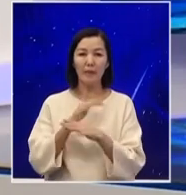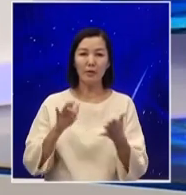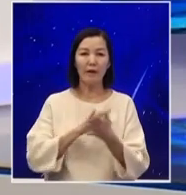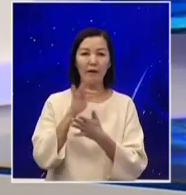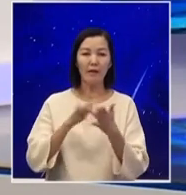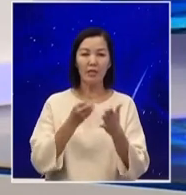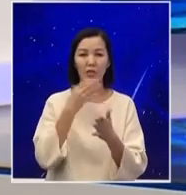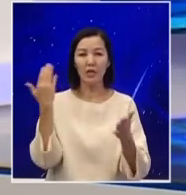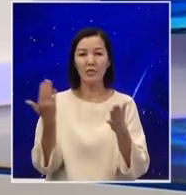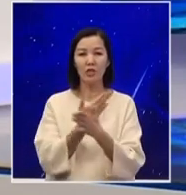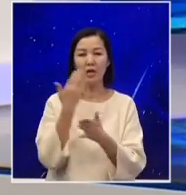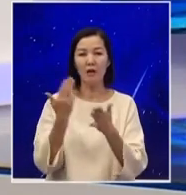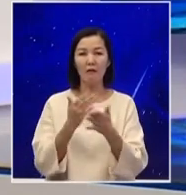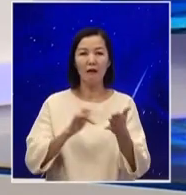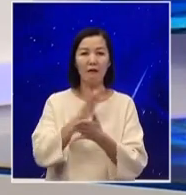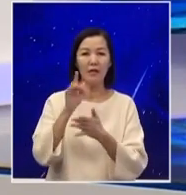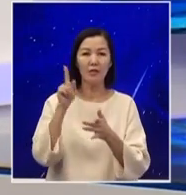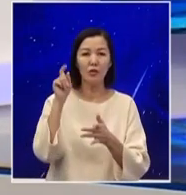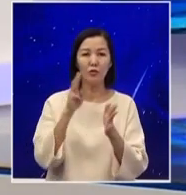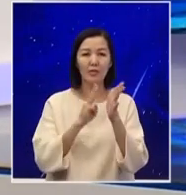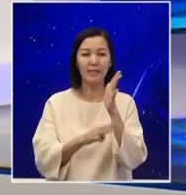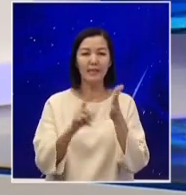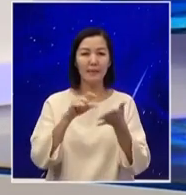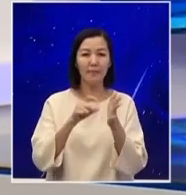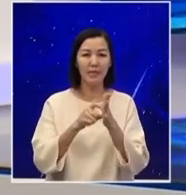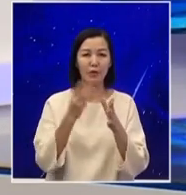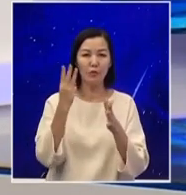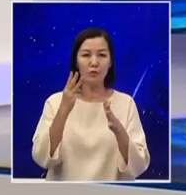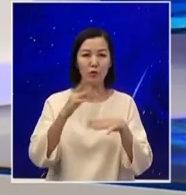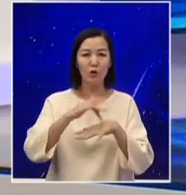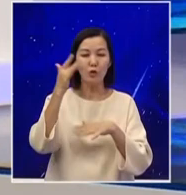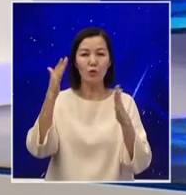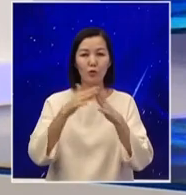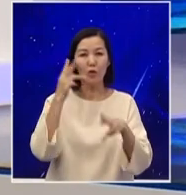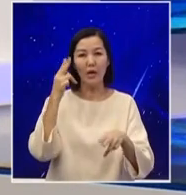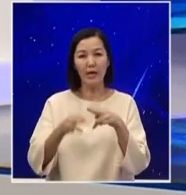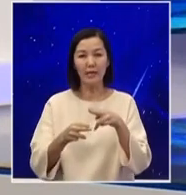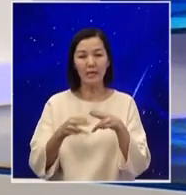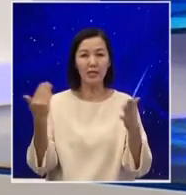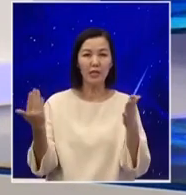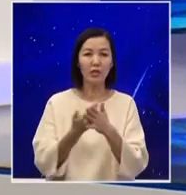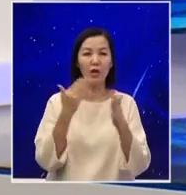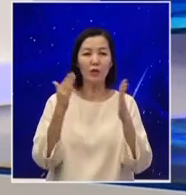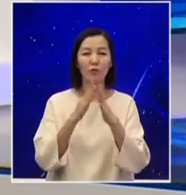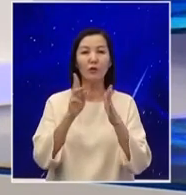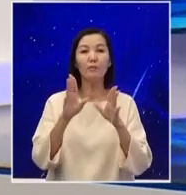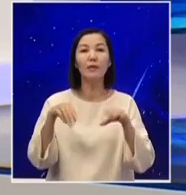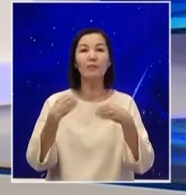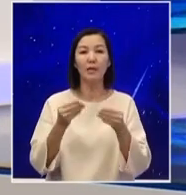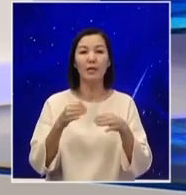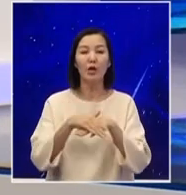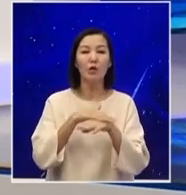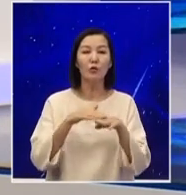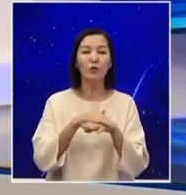Қапшағайлықтар үшін сүйінші жаңалық. Қалада 180 пәтерлі 3 көпқабатты тұрғын үй құрылысы аяқталады. Жаңа баспаналар кімдерге бұйырады?